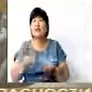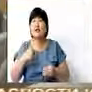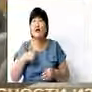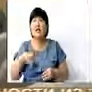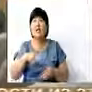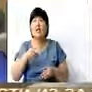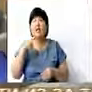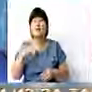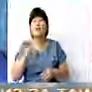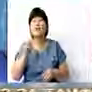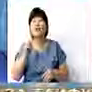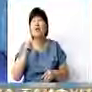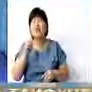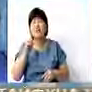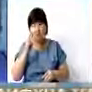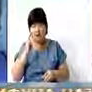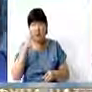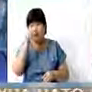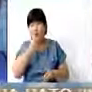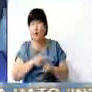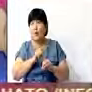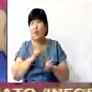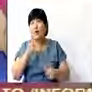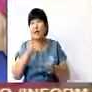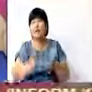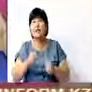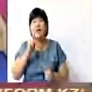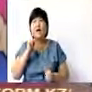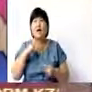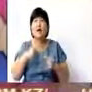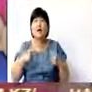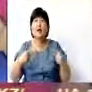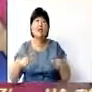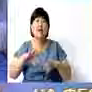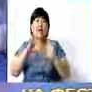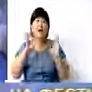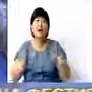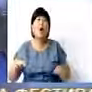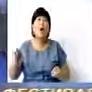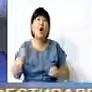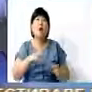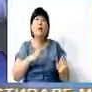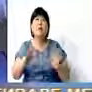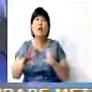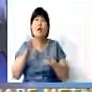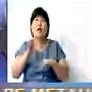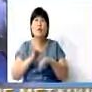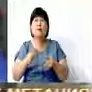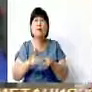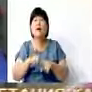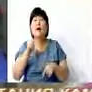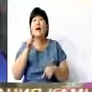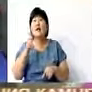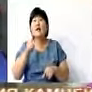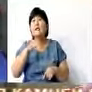нашей стране с 2004 года. Это уникальные состязания молодежи в разных искусствах. На областном этапе отбор проводился по